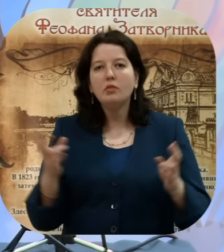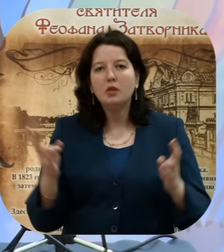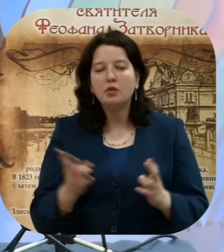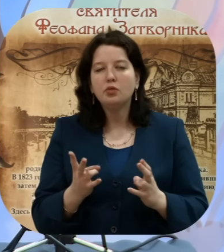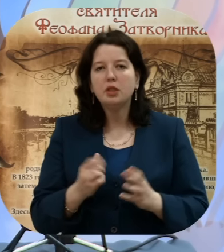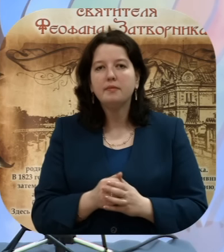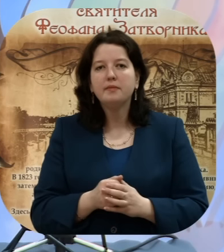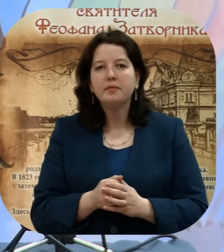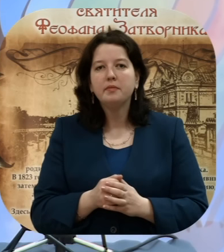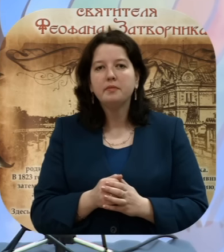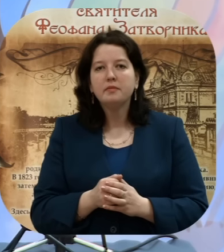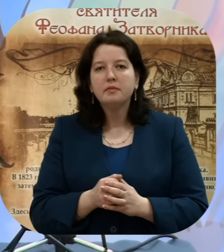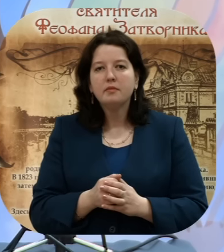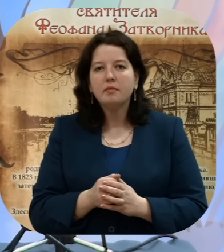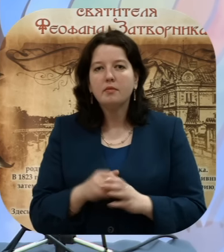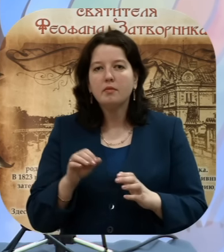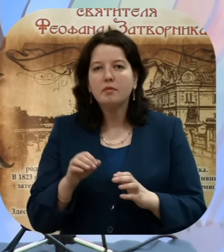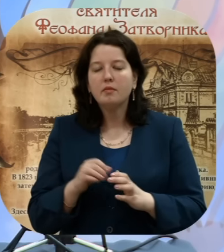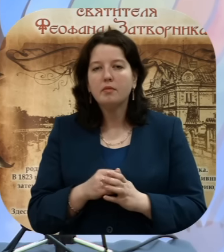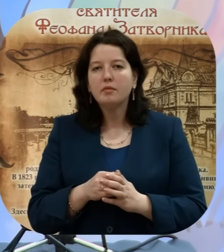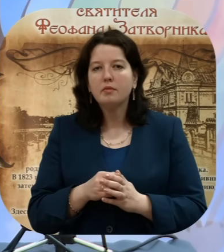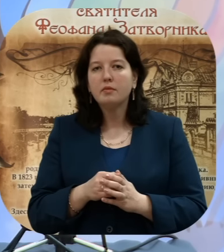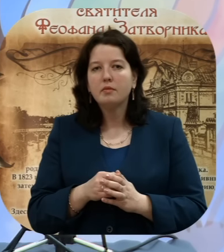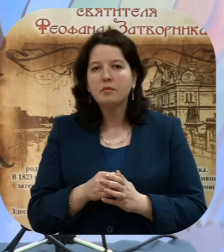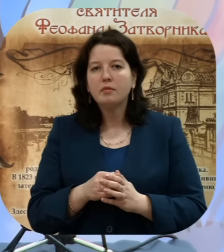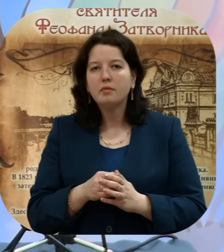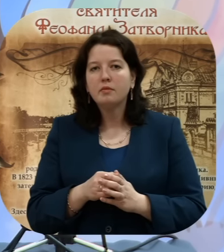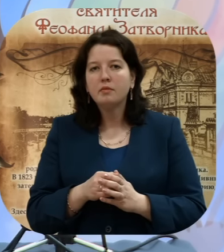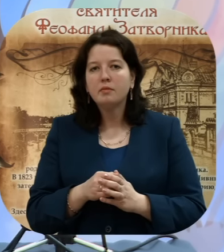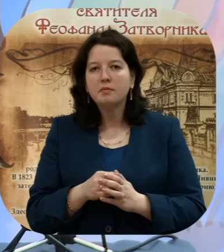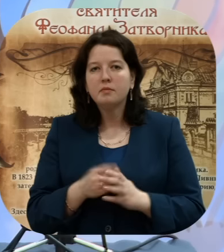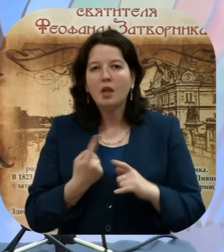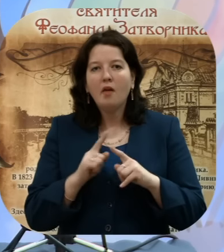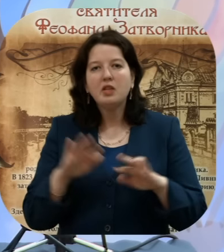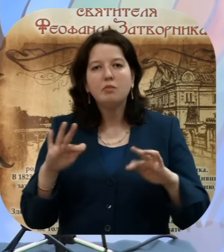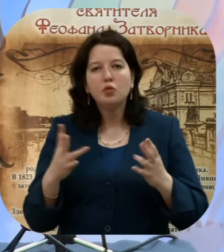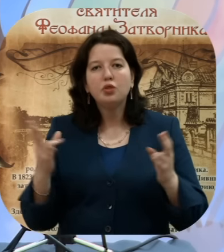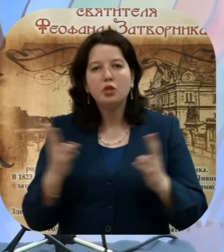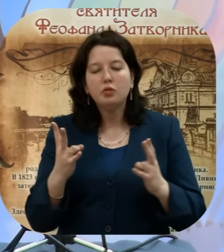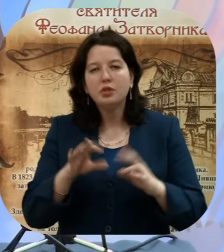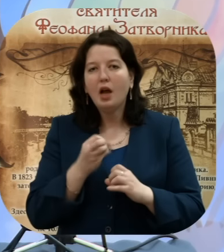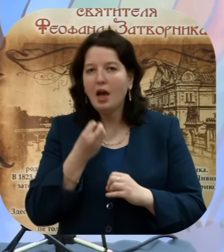нужно прекрасно, то есть хорошо